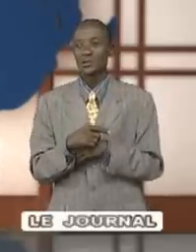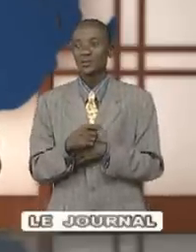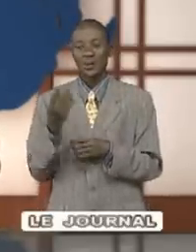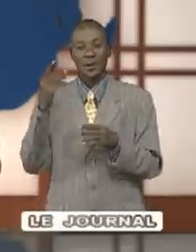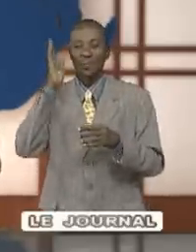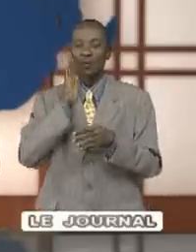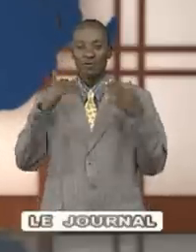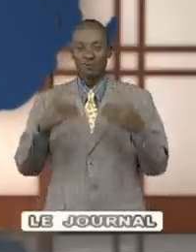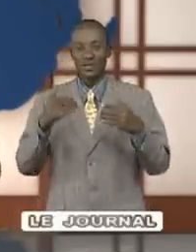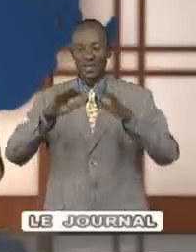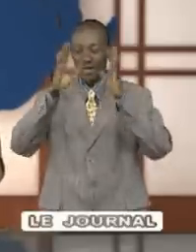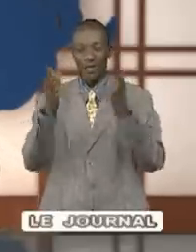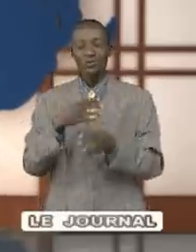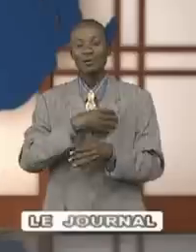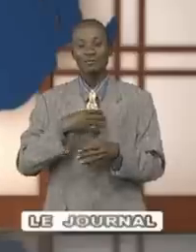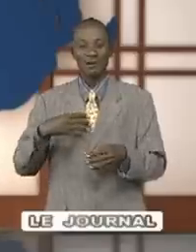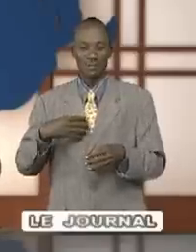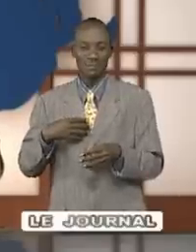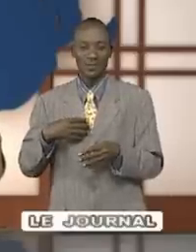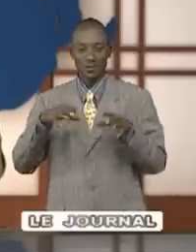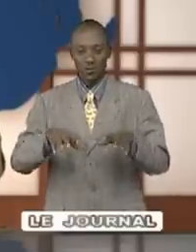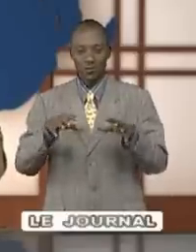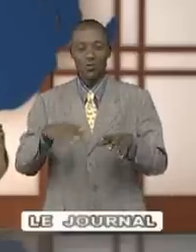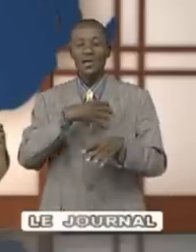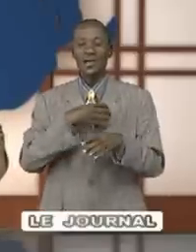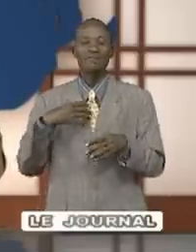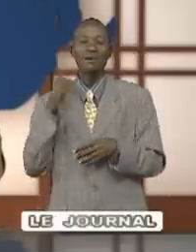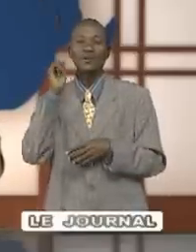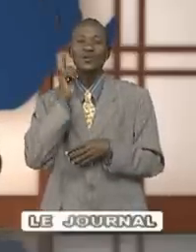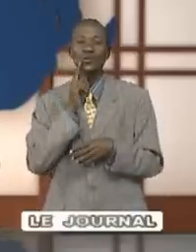sa rédaction. Roger Moussi était là juste à mes côtés pour